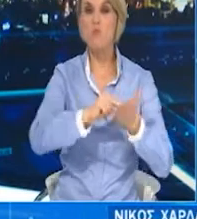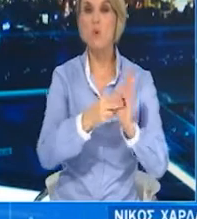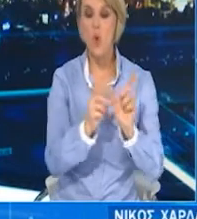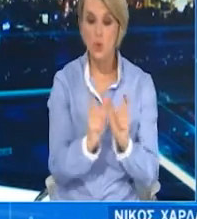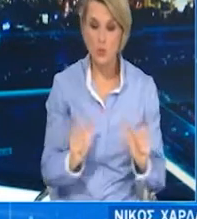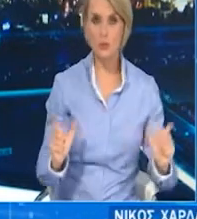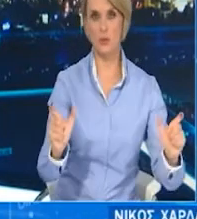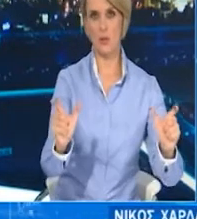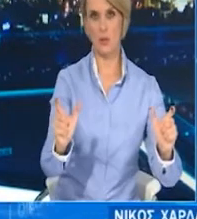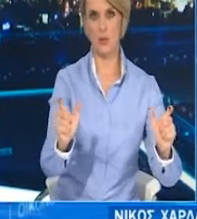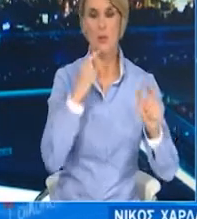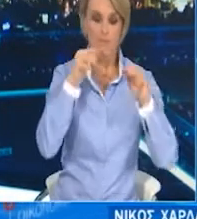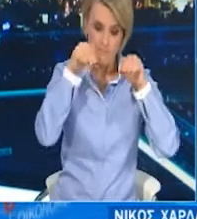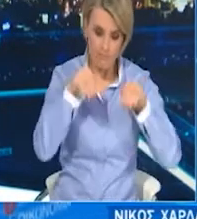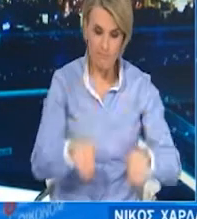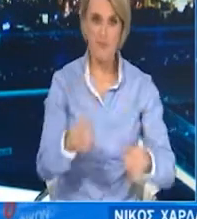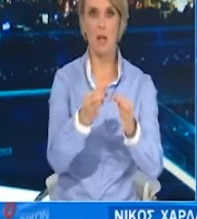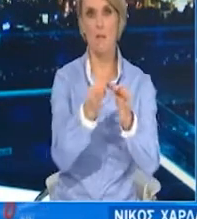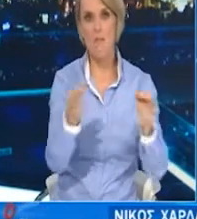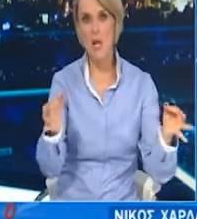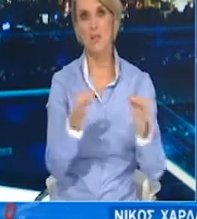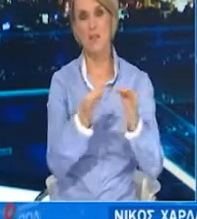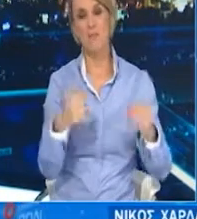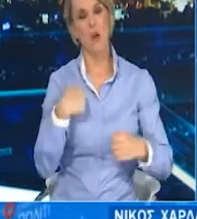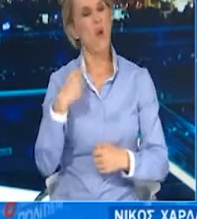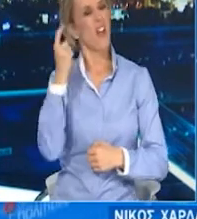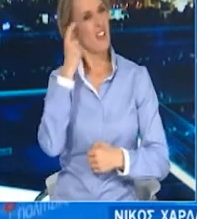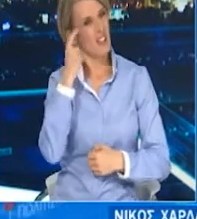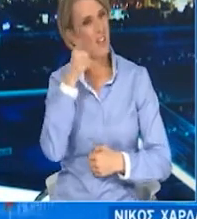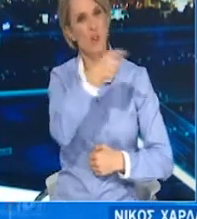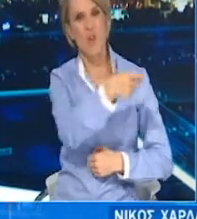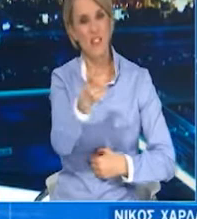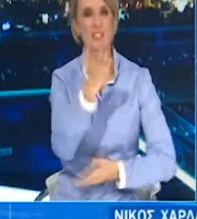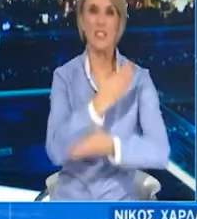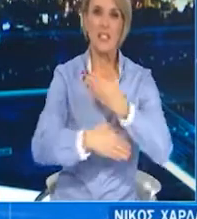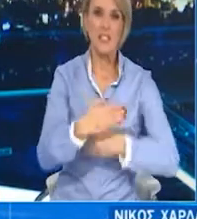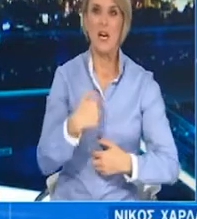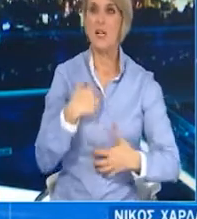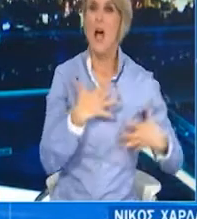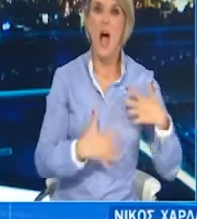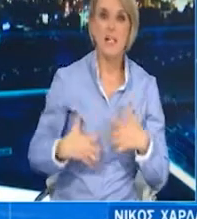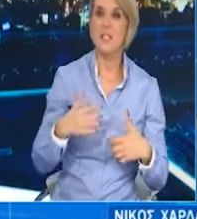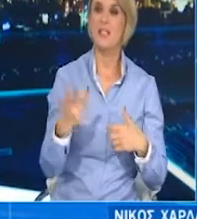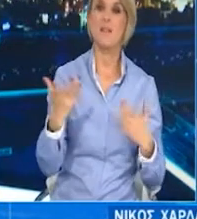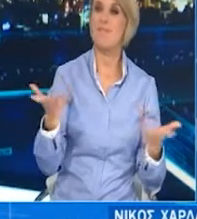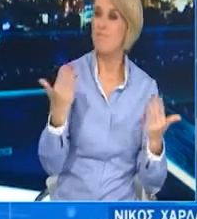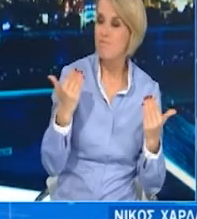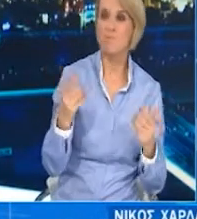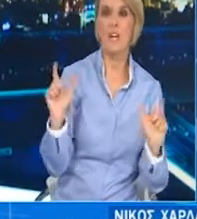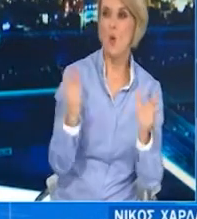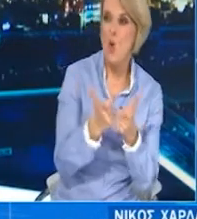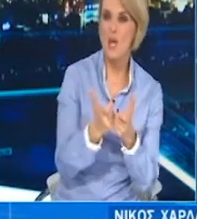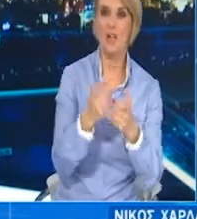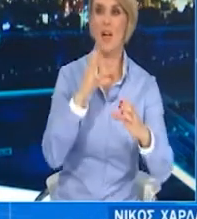συνεχίσουμε να τηρούμε πιστά τα μέτρα. Κατανοούμε την κόπωση που υπάρχει και αντιλαμβανόμαστε την αδειμονία των συμπολιτών μας να υπάρξει άρση των